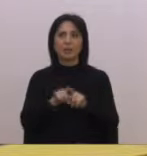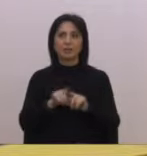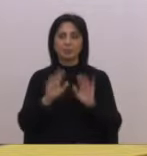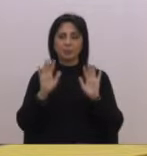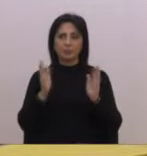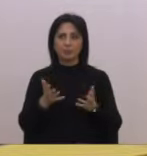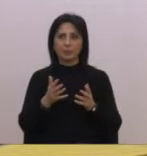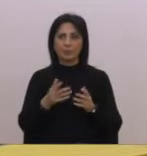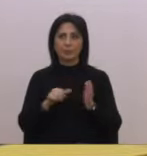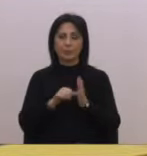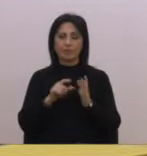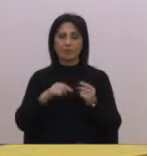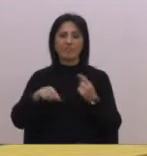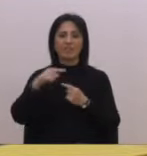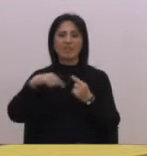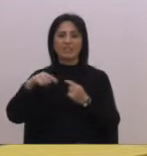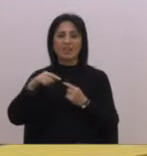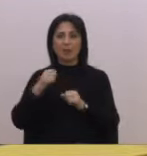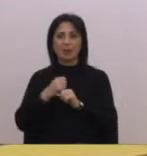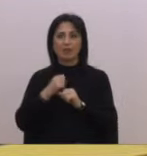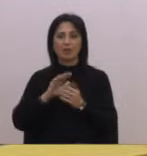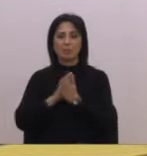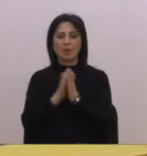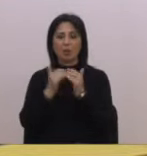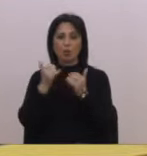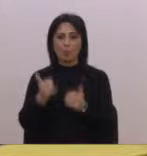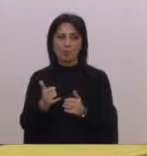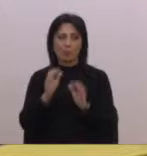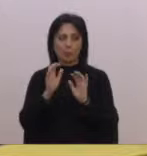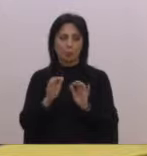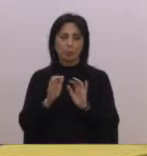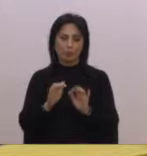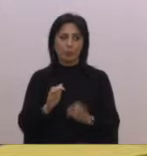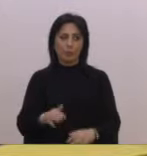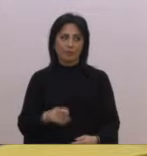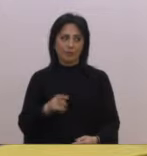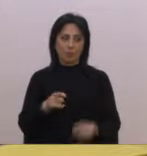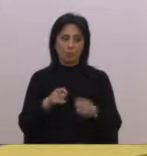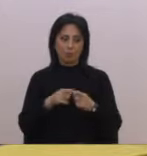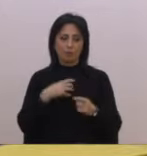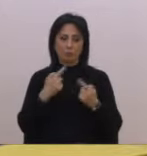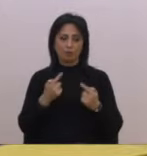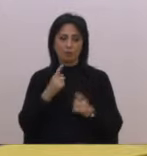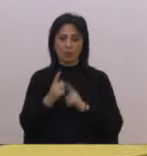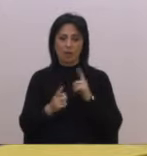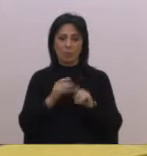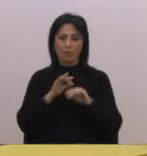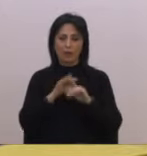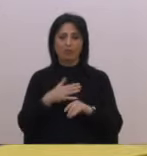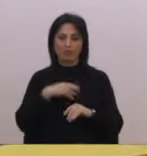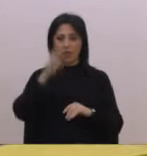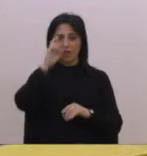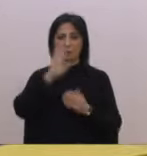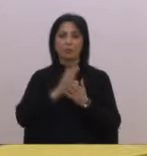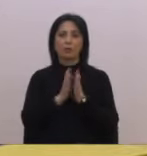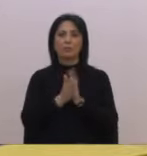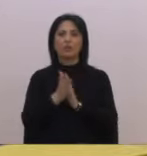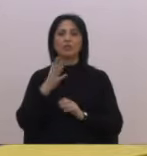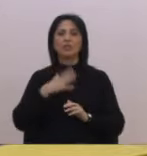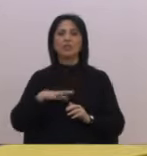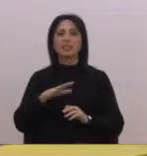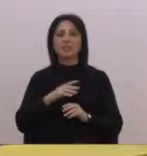მოხდეს რეინვესტირებისთვის შესაბამისი პირობები, სუზუნოყოფა. ამ კუთხით მნიშვნელოვანი რეფორმები გატარდა ჩვენი ხელისუფლების პირობებში და